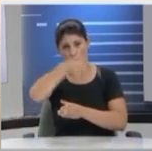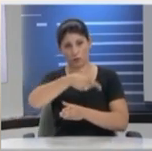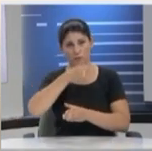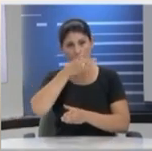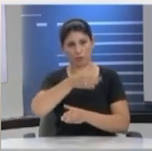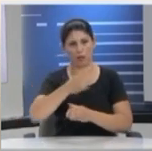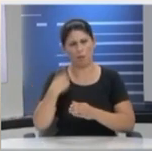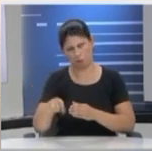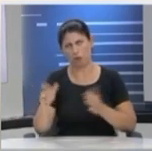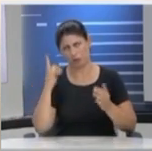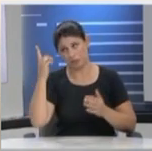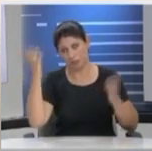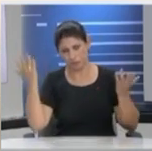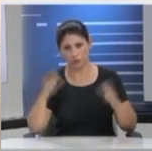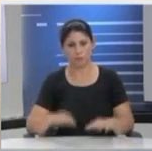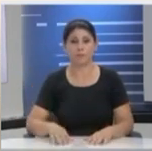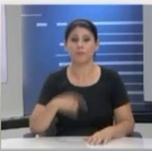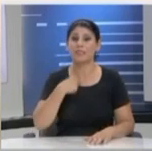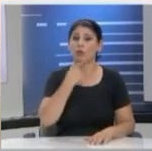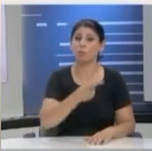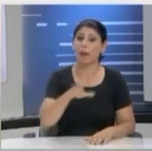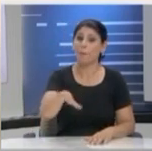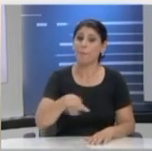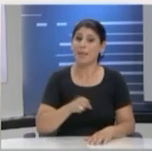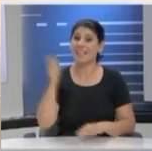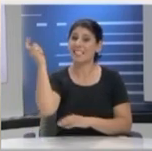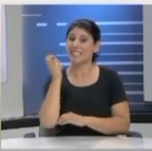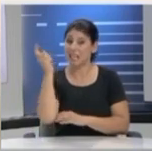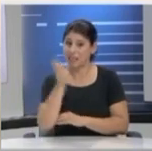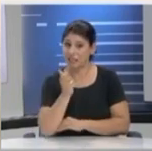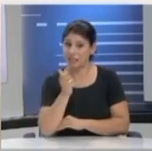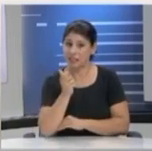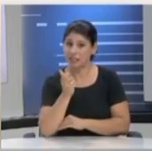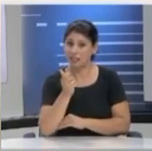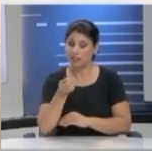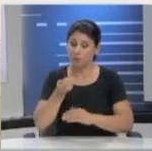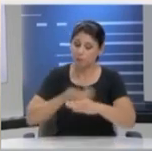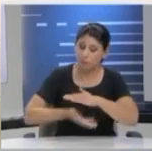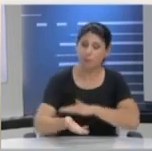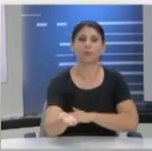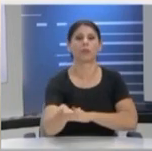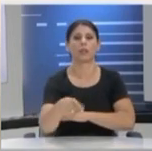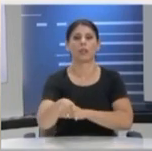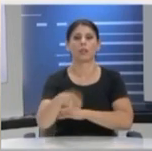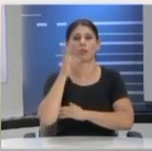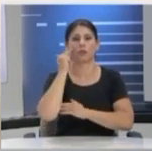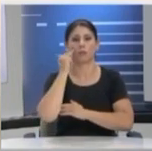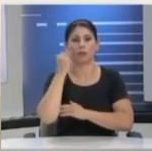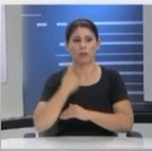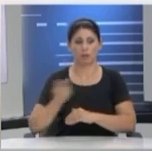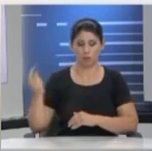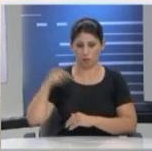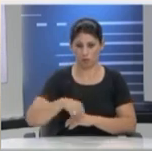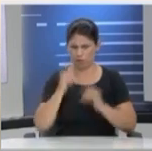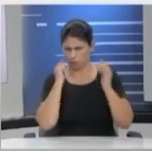συνήθως, απώνεται συνήθως, να λέει το εξής. Πήρατε τις συντάξεις για να δώσετε το Σκοπιανό. Έρχομαι εγώ